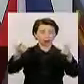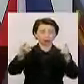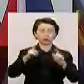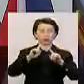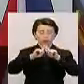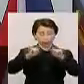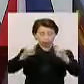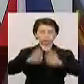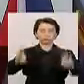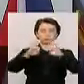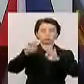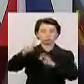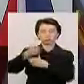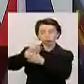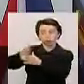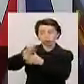ialah